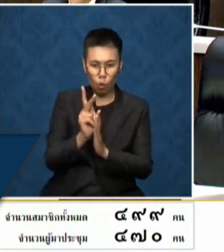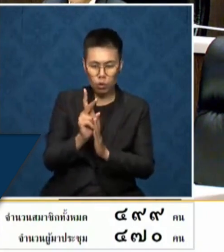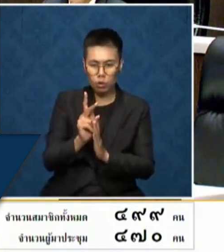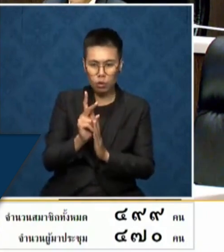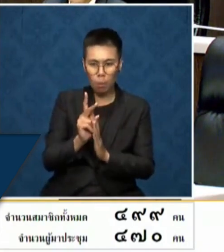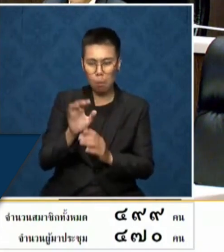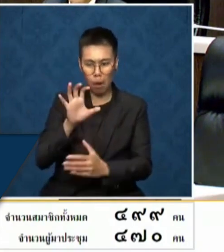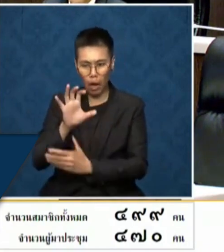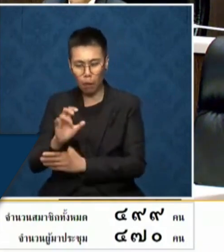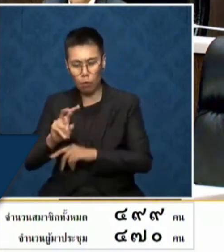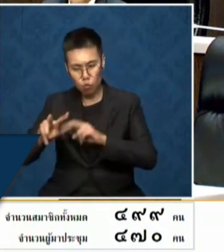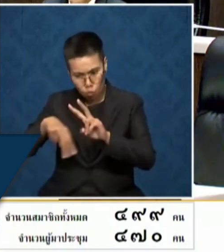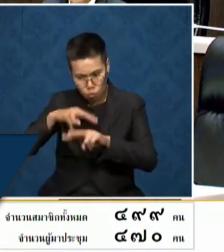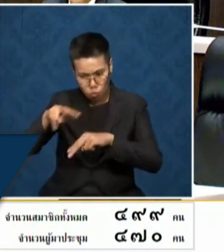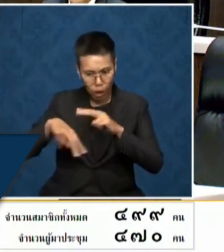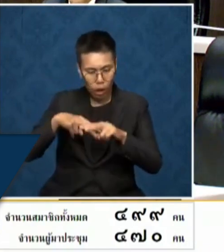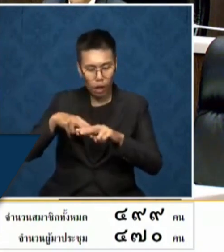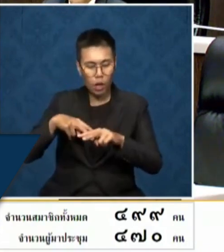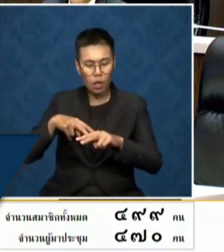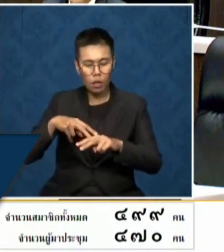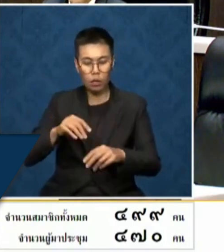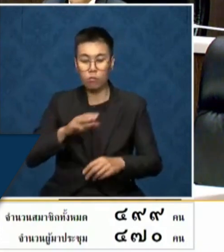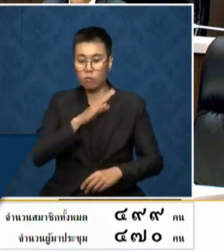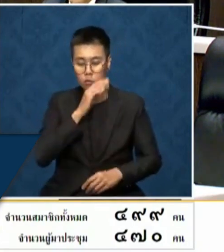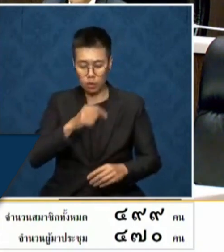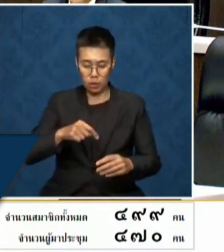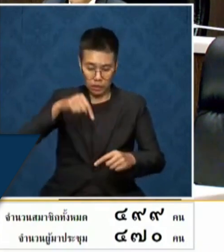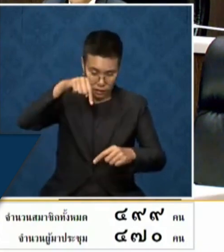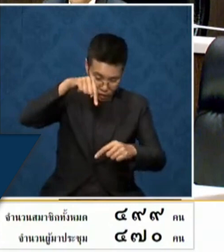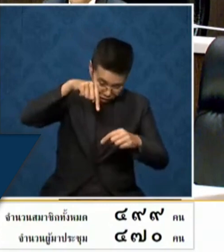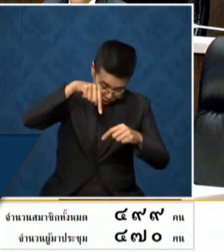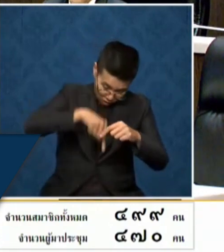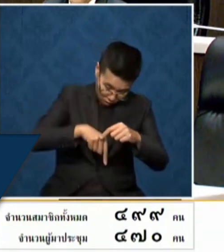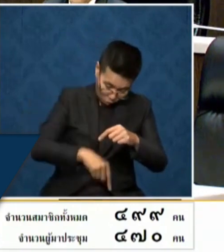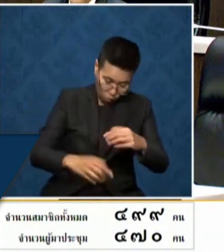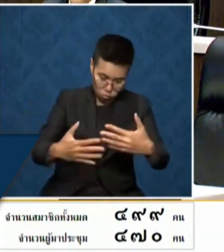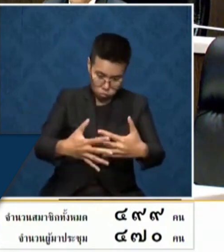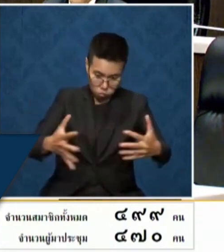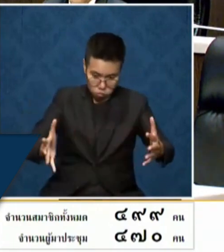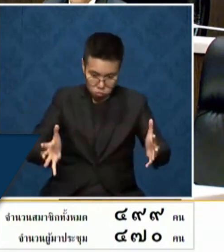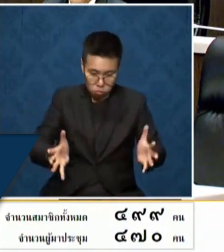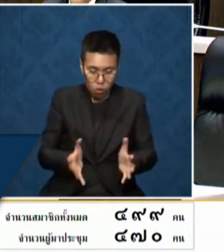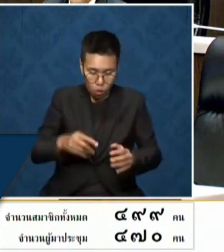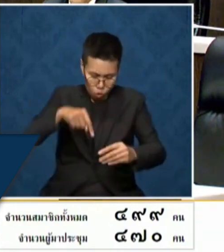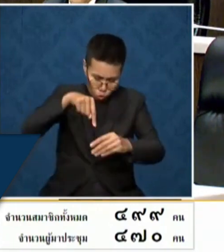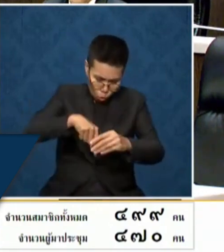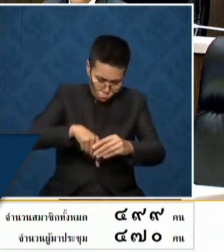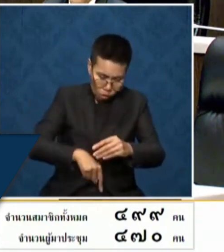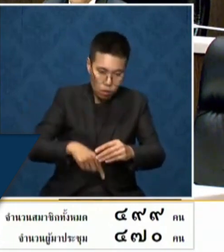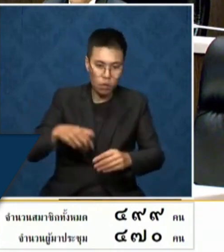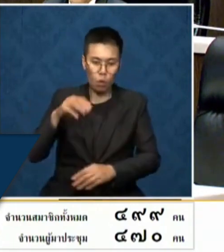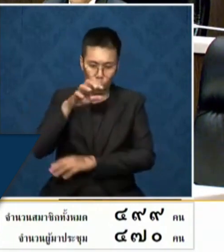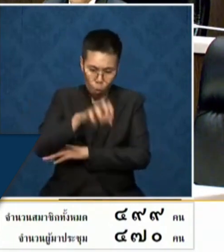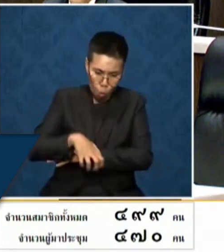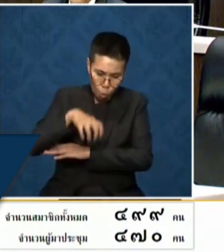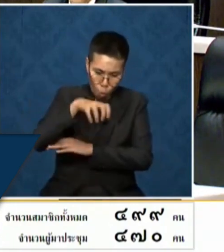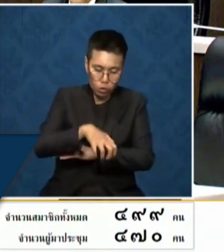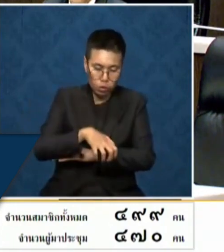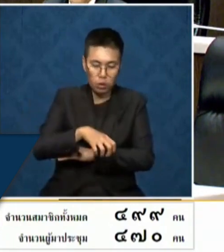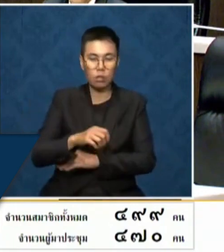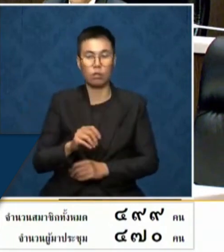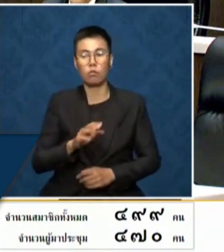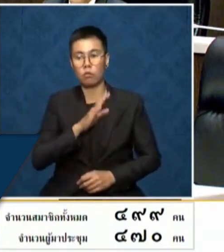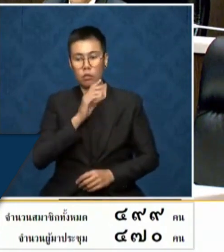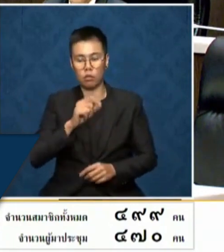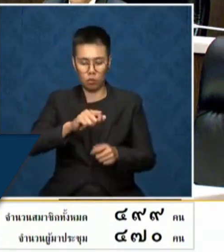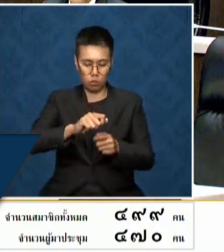ซึ่งการอ่อการจอดน้ำบาดาลเนี่ยขึ้นอยู่กับขนาดของบ่อครับอย่างเช่นขนาดบ่อ 2นิ้วเนี่ยเสียค่าธรรมเนียม